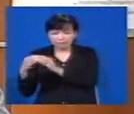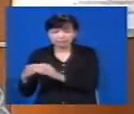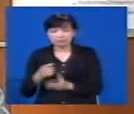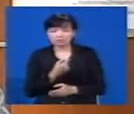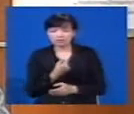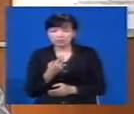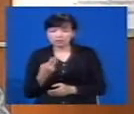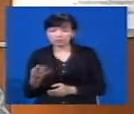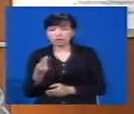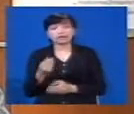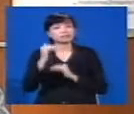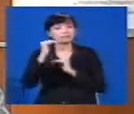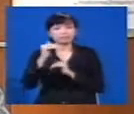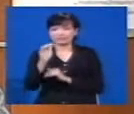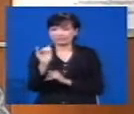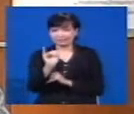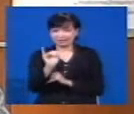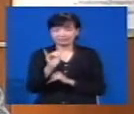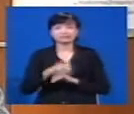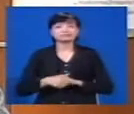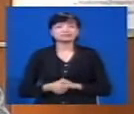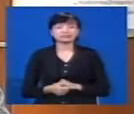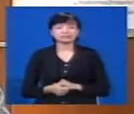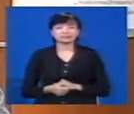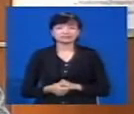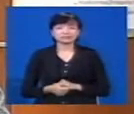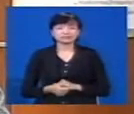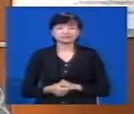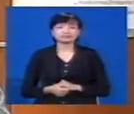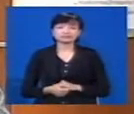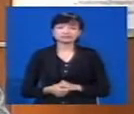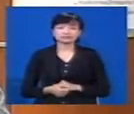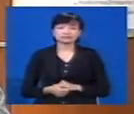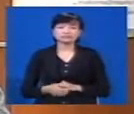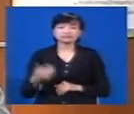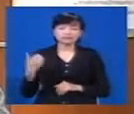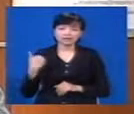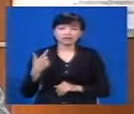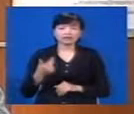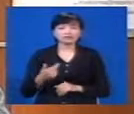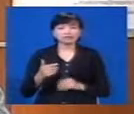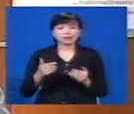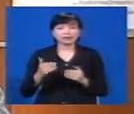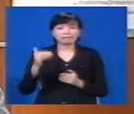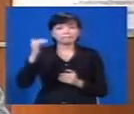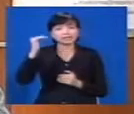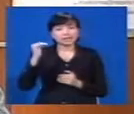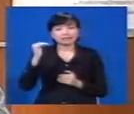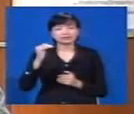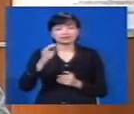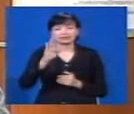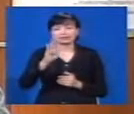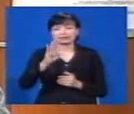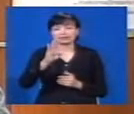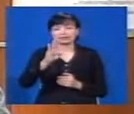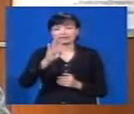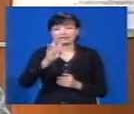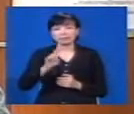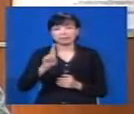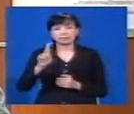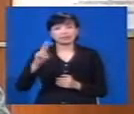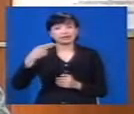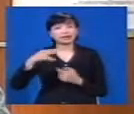นตรีได้รับมอบหมายจากที่ประชุมนะครับที่มีท่านอดีตนายกรัฐมนตรีท่านบรรหารศิลปะอาชานะครับให้ไปดำเนินการรวบรว